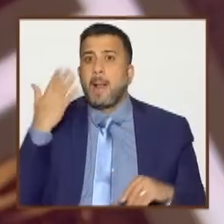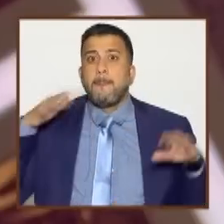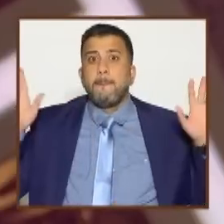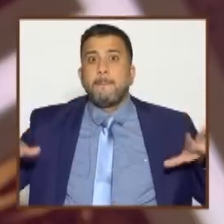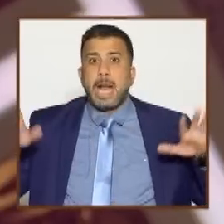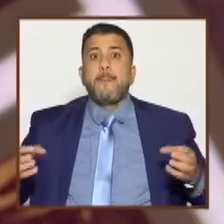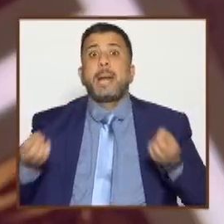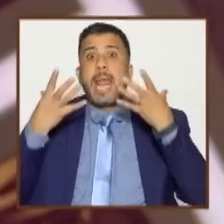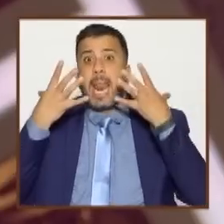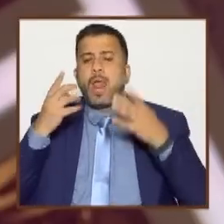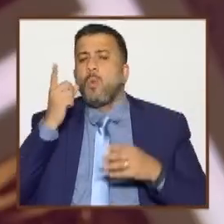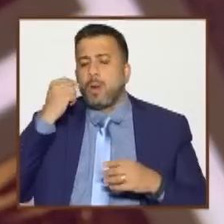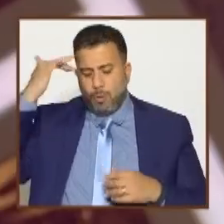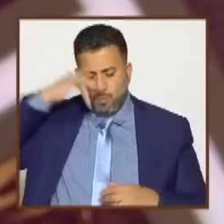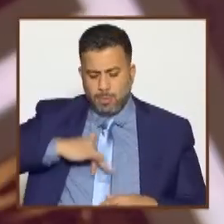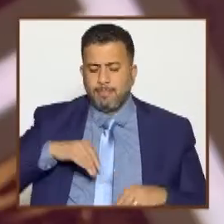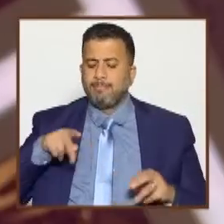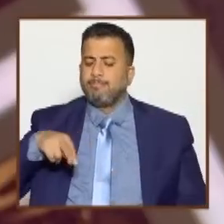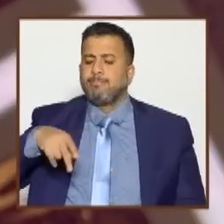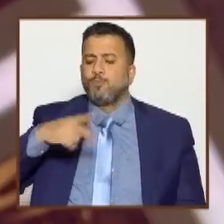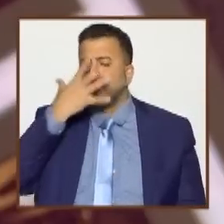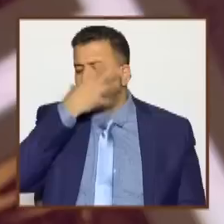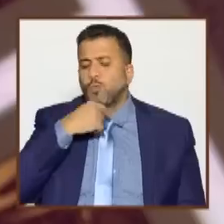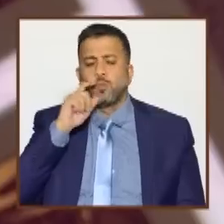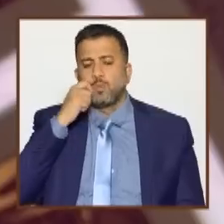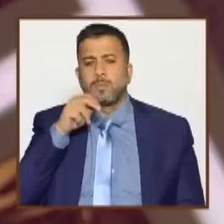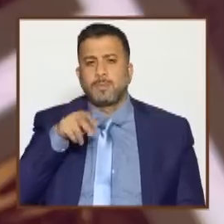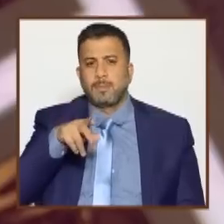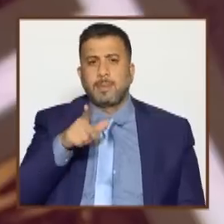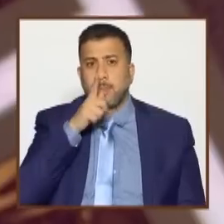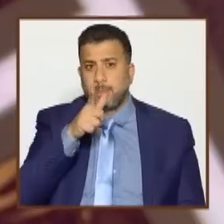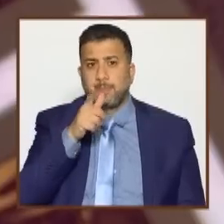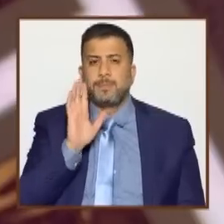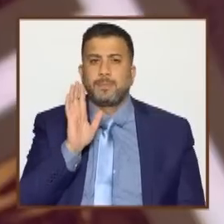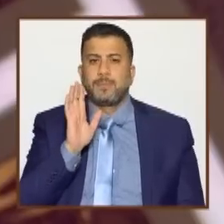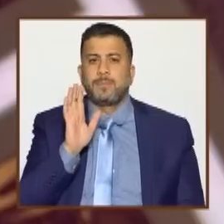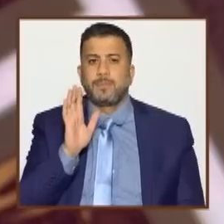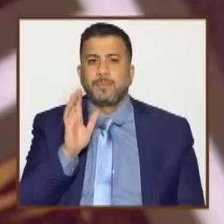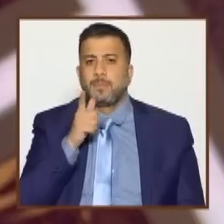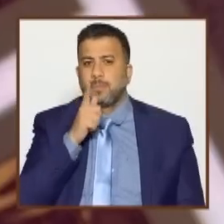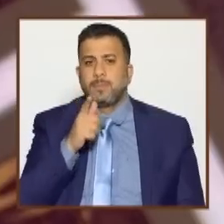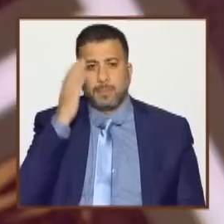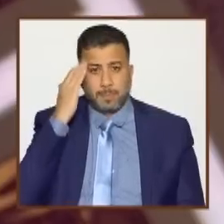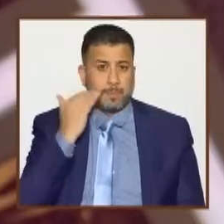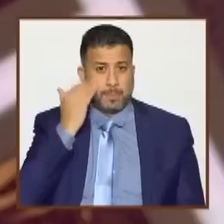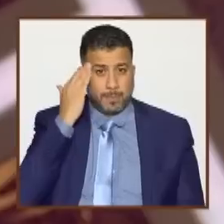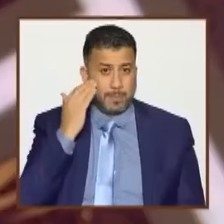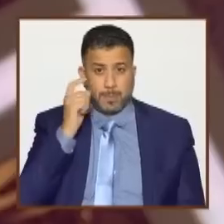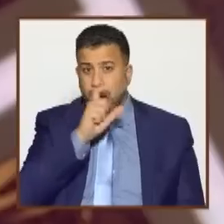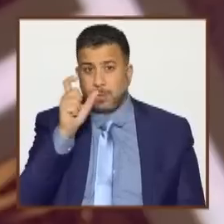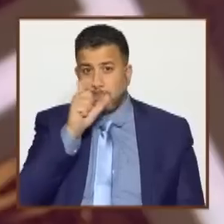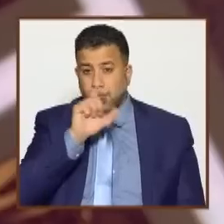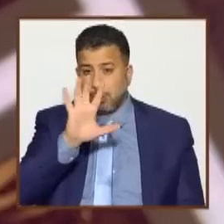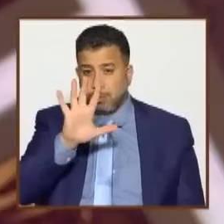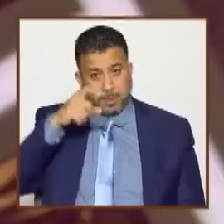على صورته. بالنسبة لابنتك يا أبو عائشة 5 أشهر ما حلقت لها، لا